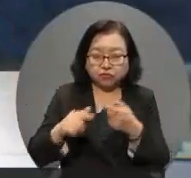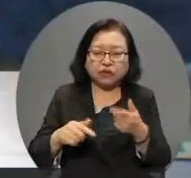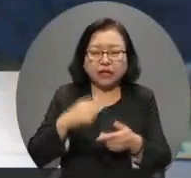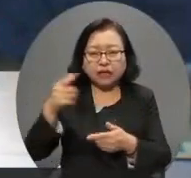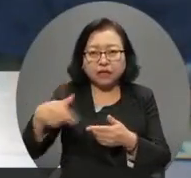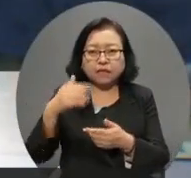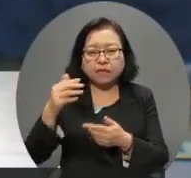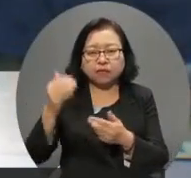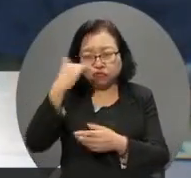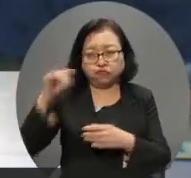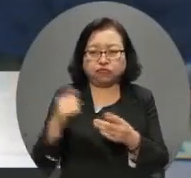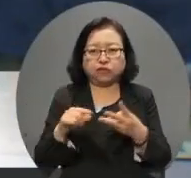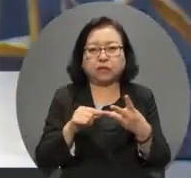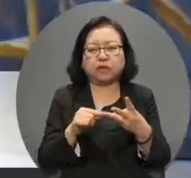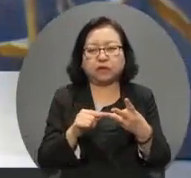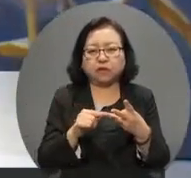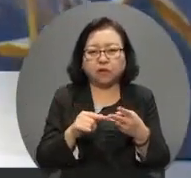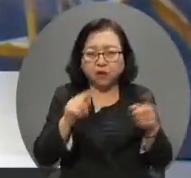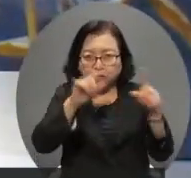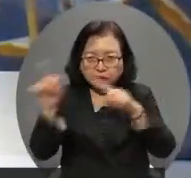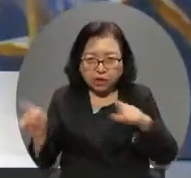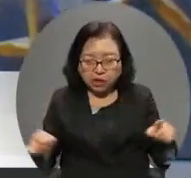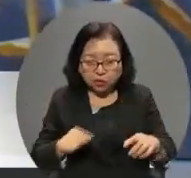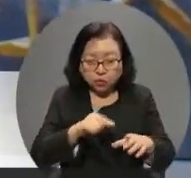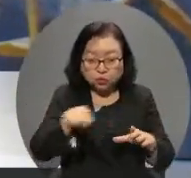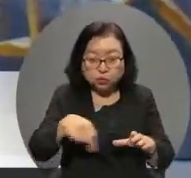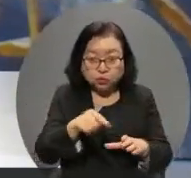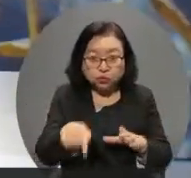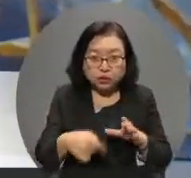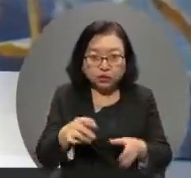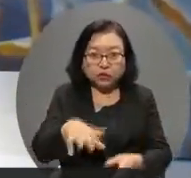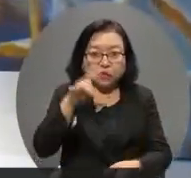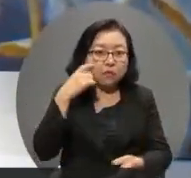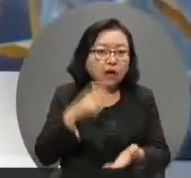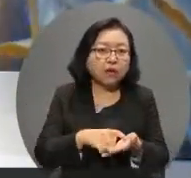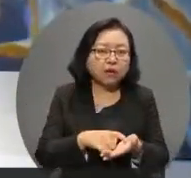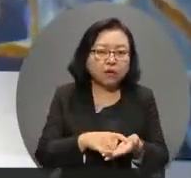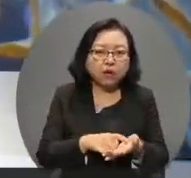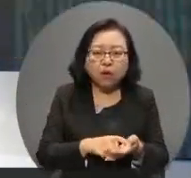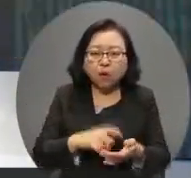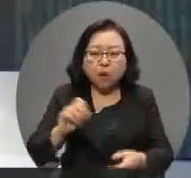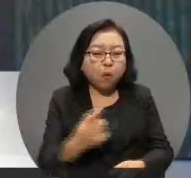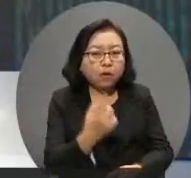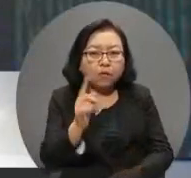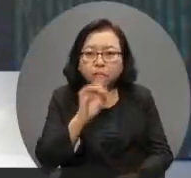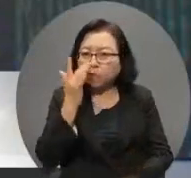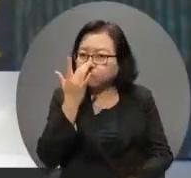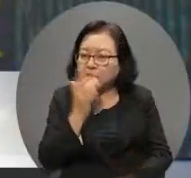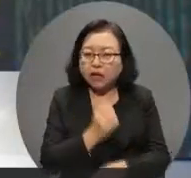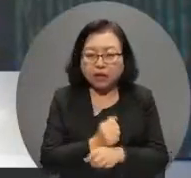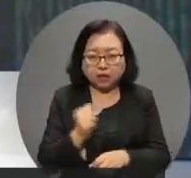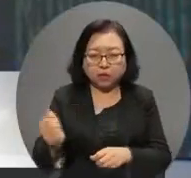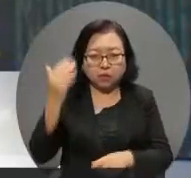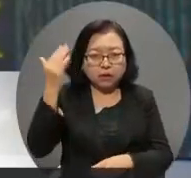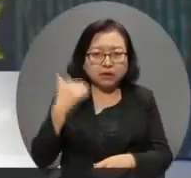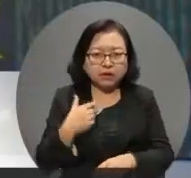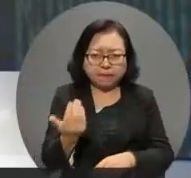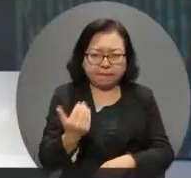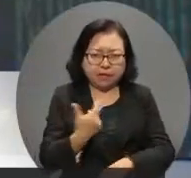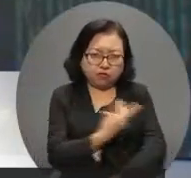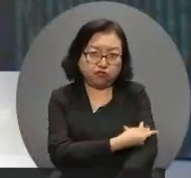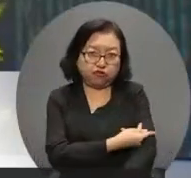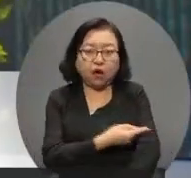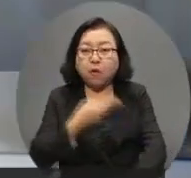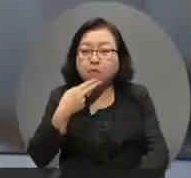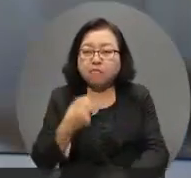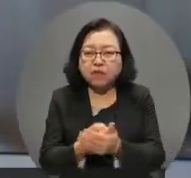내륙 감염이 확인된 건 처음인데 감염 경로가 오리무중인데다 국내에 미리 백신을 맞은 개체가 없어 추가 확산